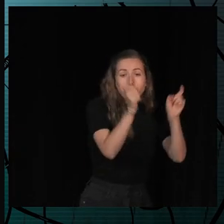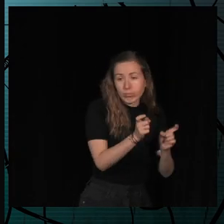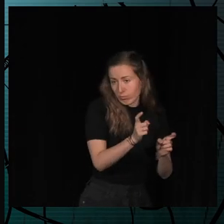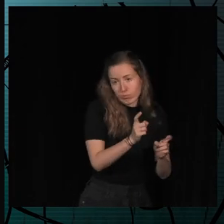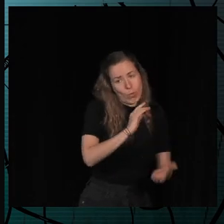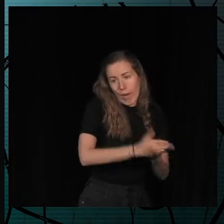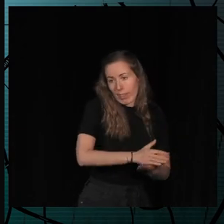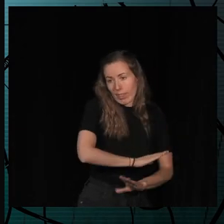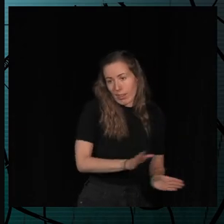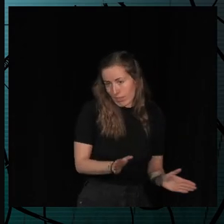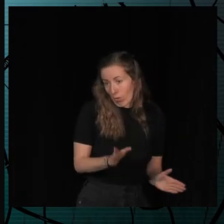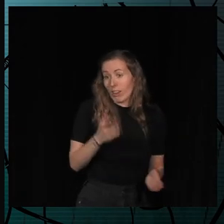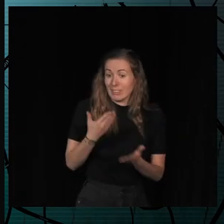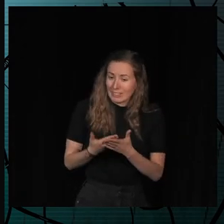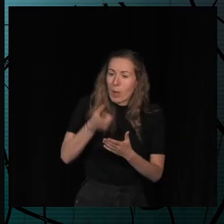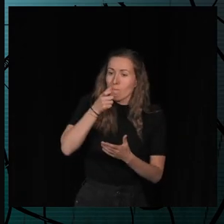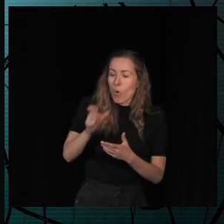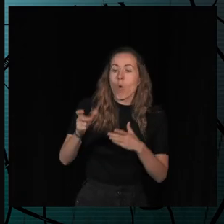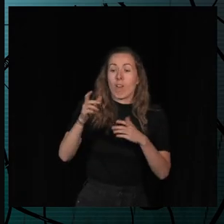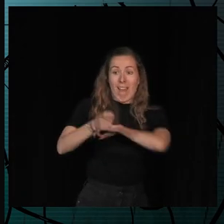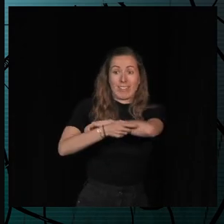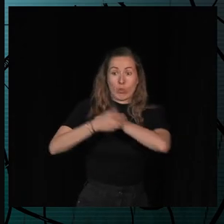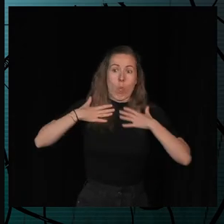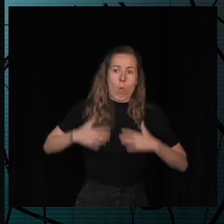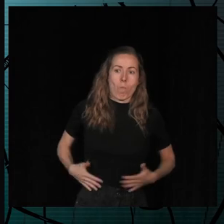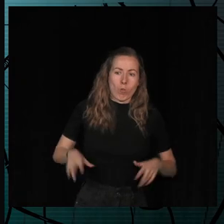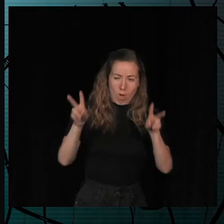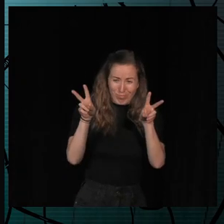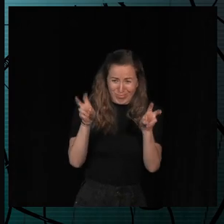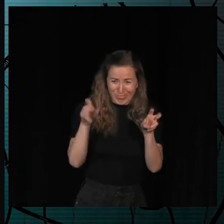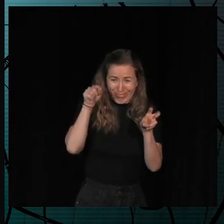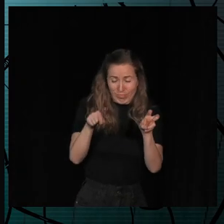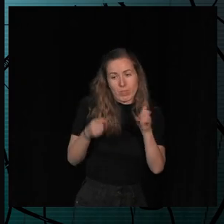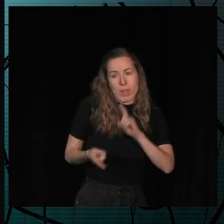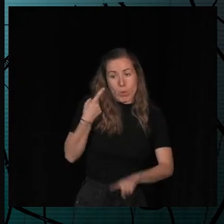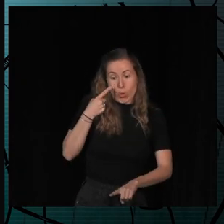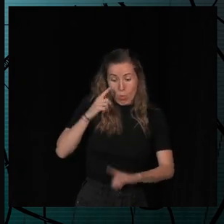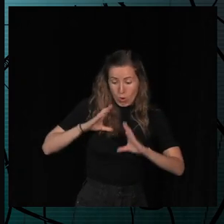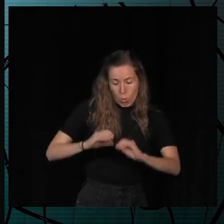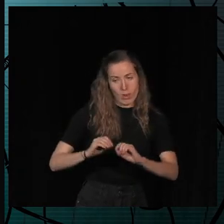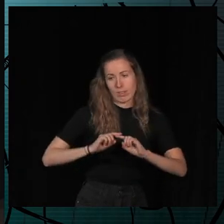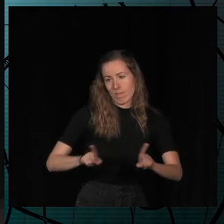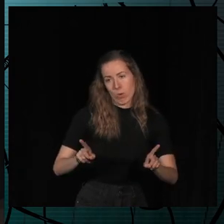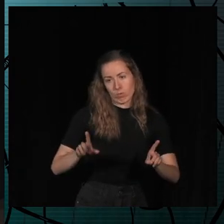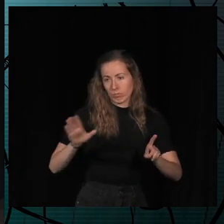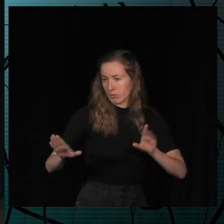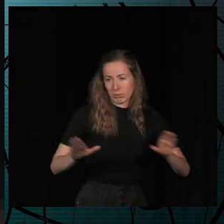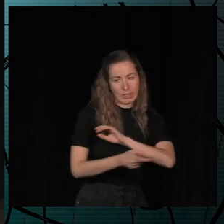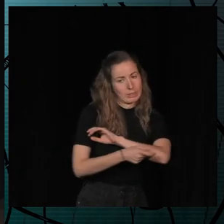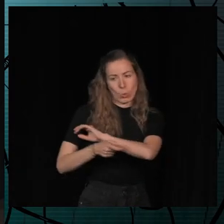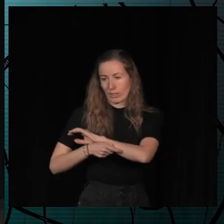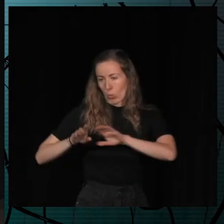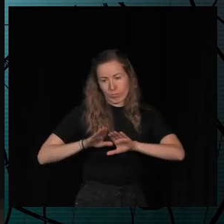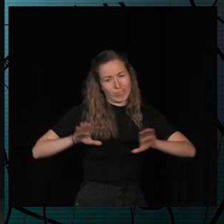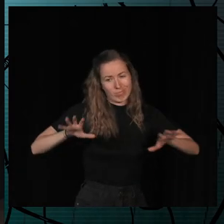que l'expression addiction comportementale est très importante parce que elle a beaucoup de conséquences en pratique